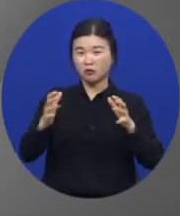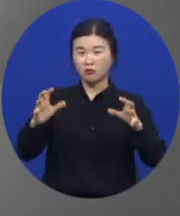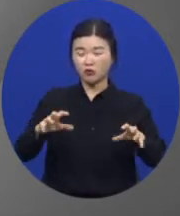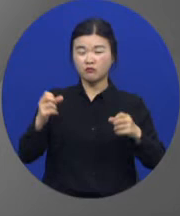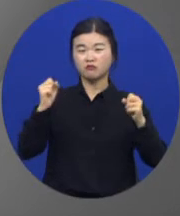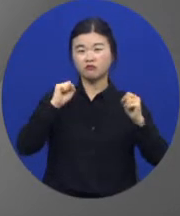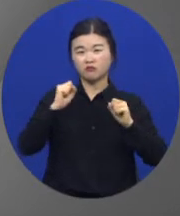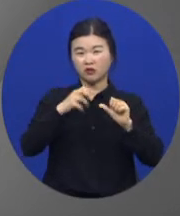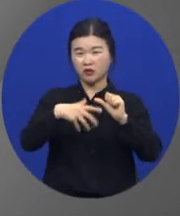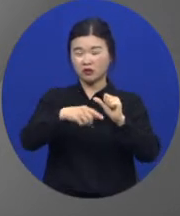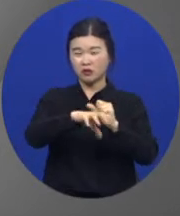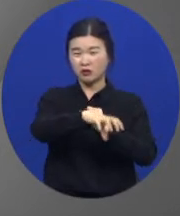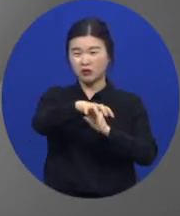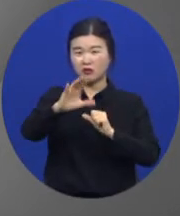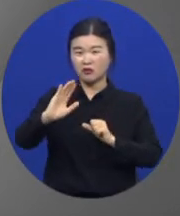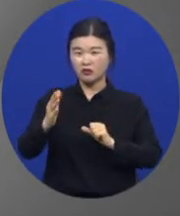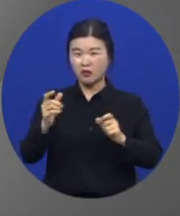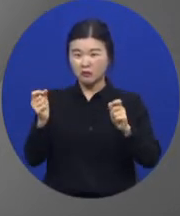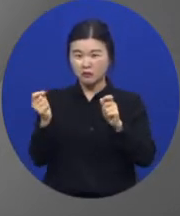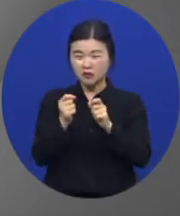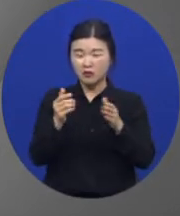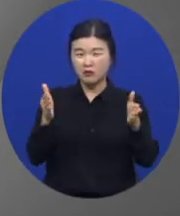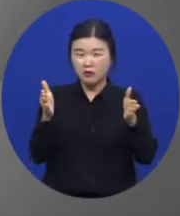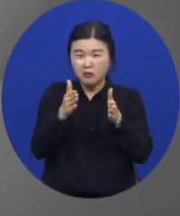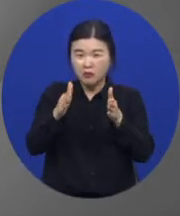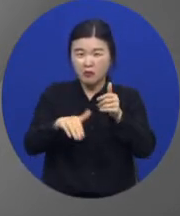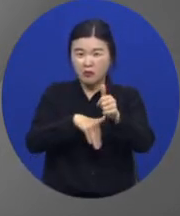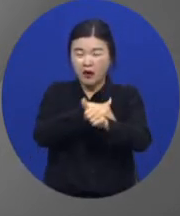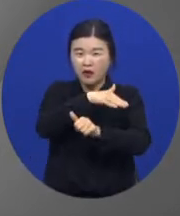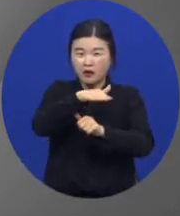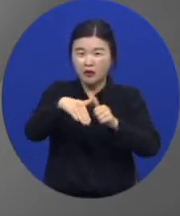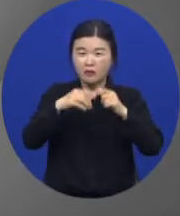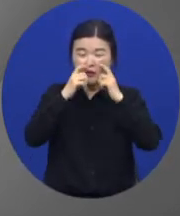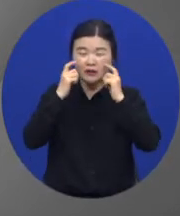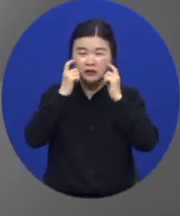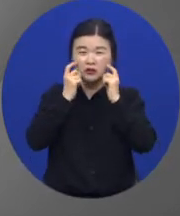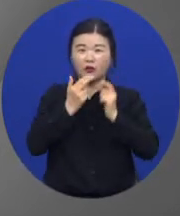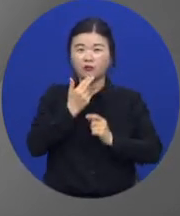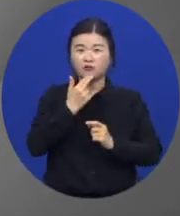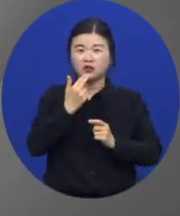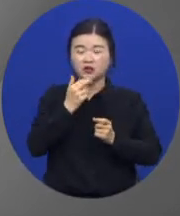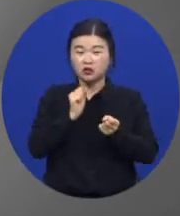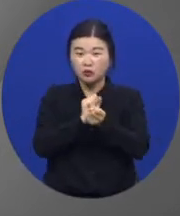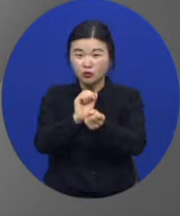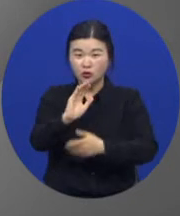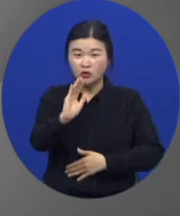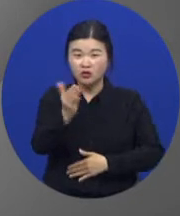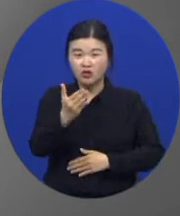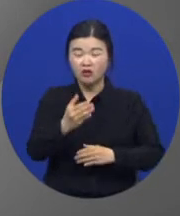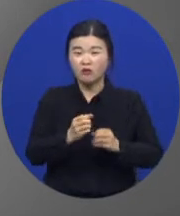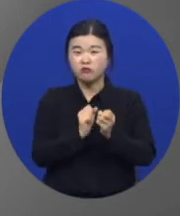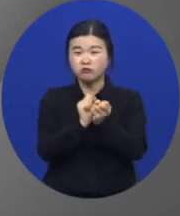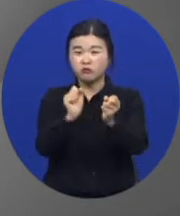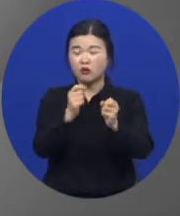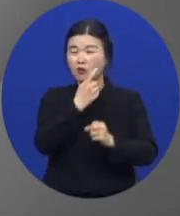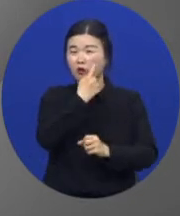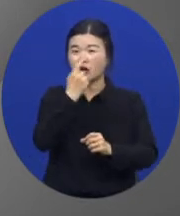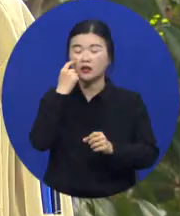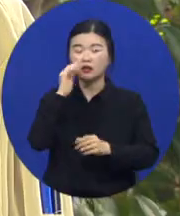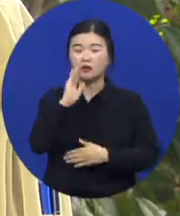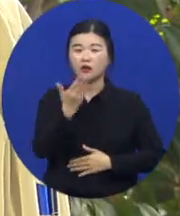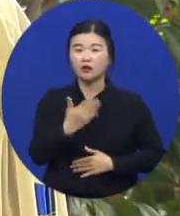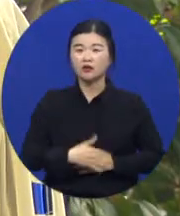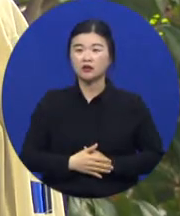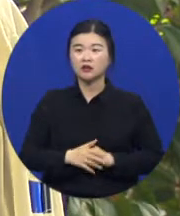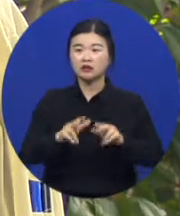분류하고 모두 밀폐 와 밀 점 1집 환경에서 마스크를 쓰지 않고 접촉이 이루어져 확산된 것으로 파악했습니다